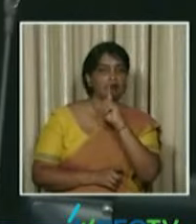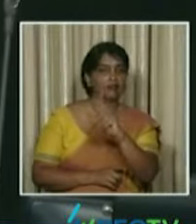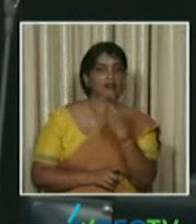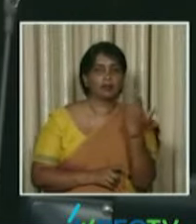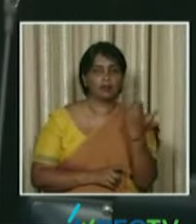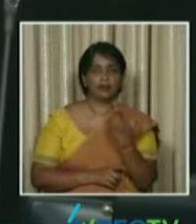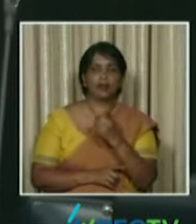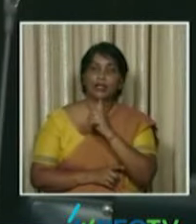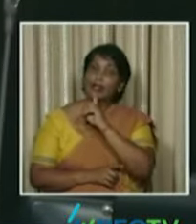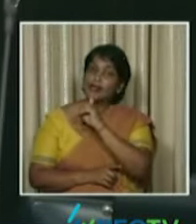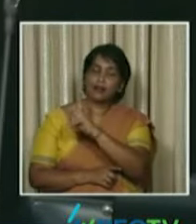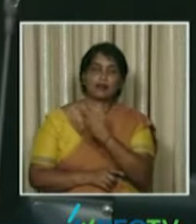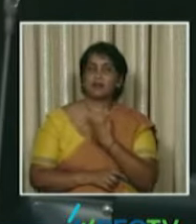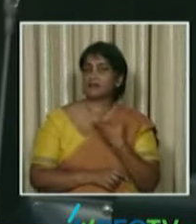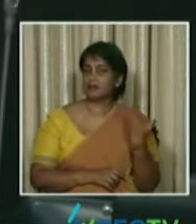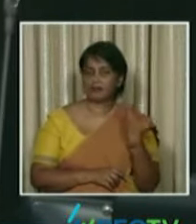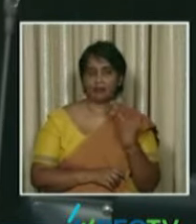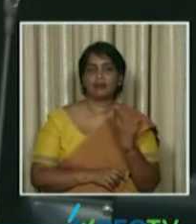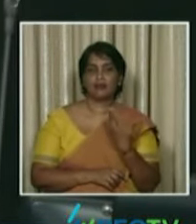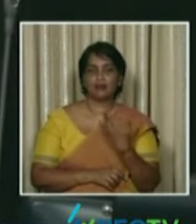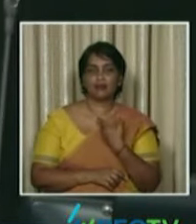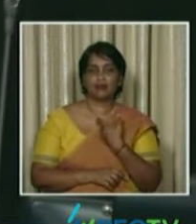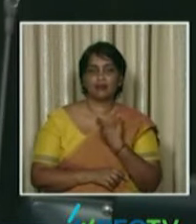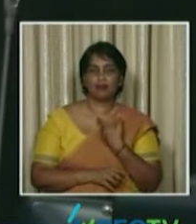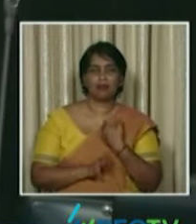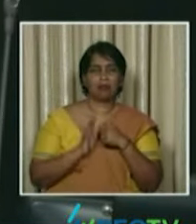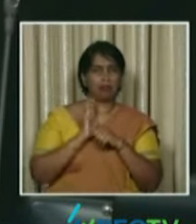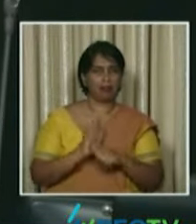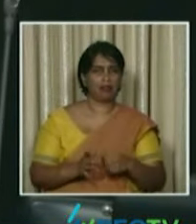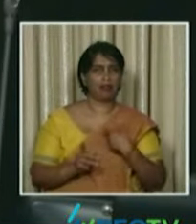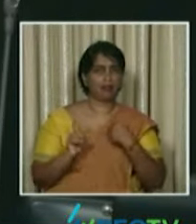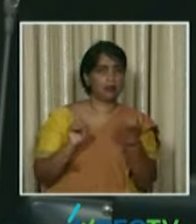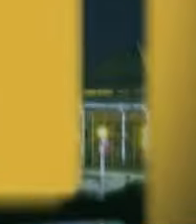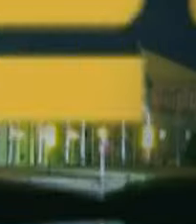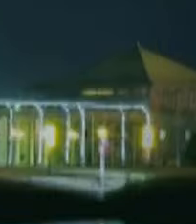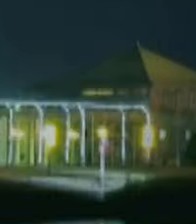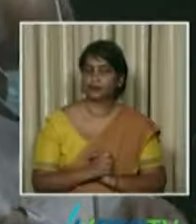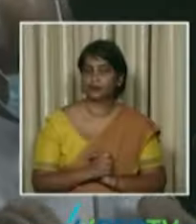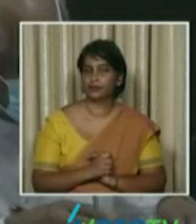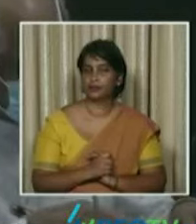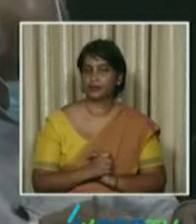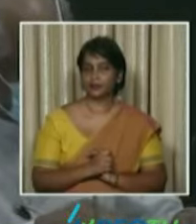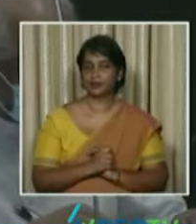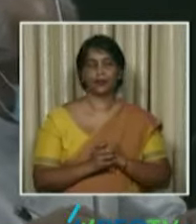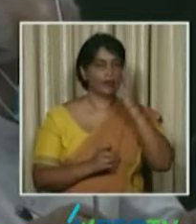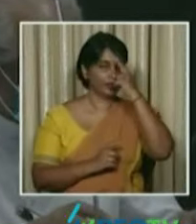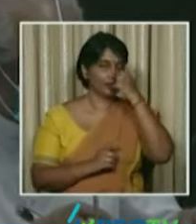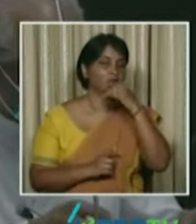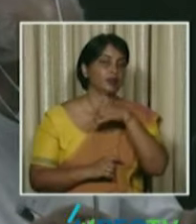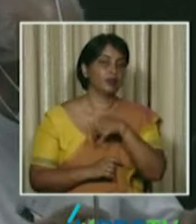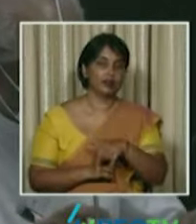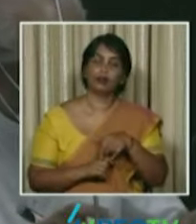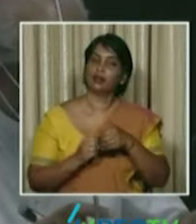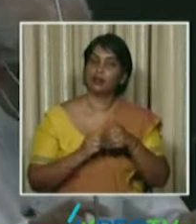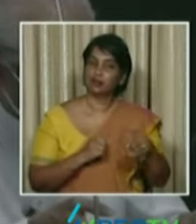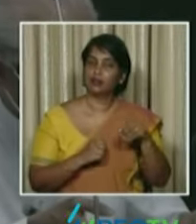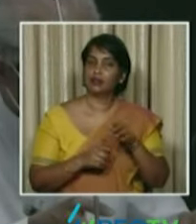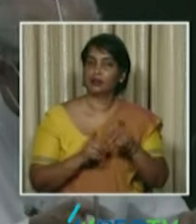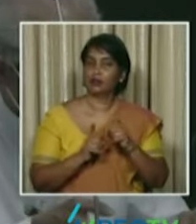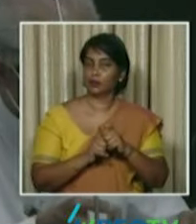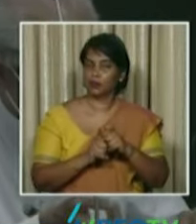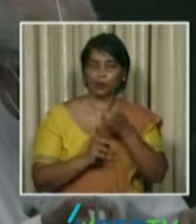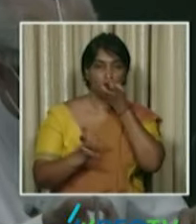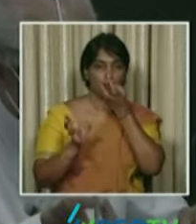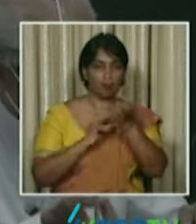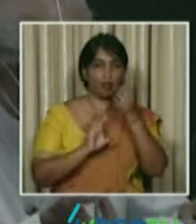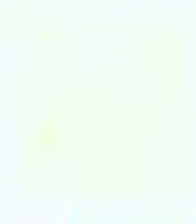ඉල්ලීම් කරන්න අයිතියක් නැහැ. එතකොට මට මම කන්ටෙප් කෝට් කියලා මාව චාර්ජ් කරන්නත් පුළුවන්. පාස්කු ඉරුදින සිදු කළ මේච්ච ප්‍රහාරයට වසර